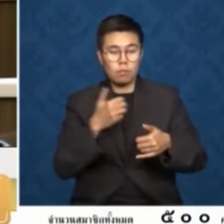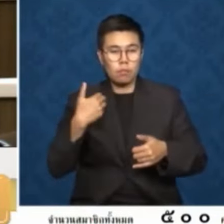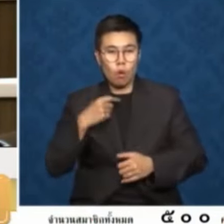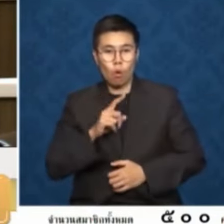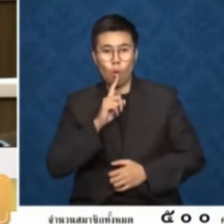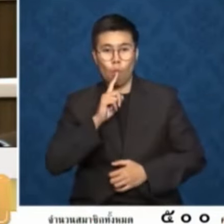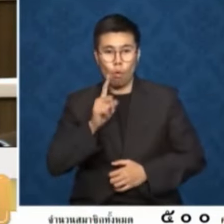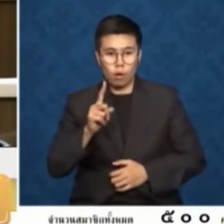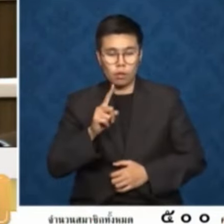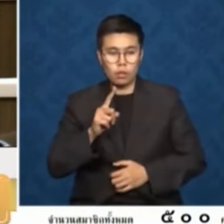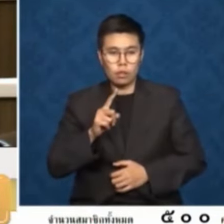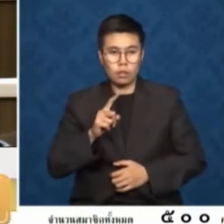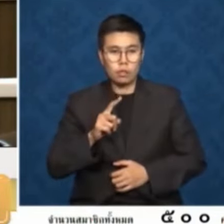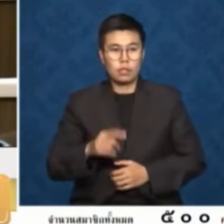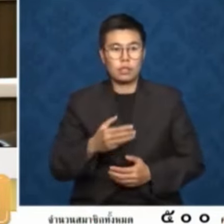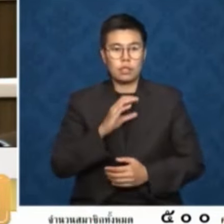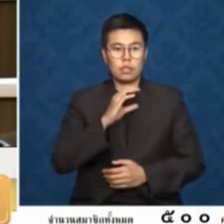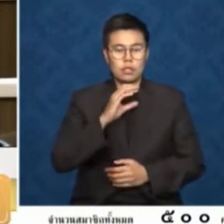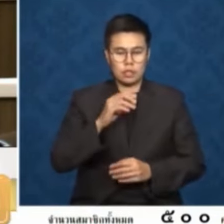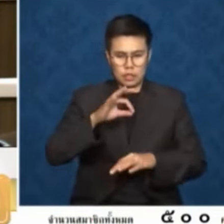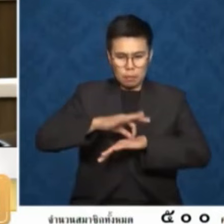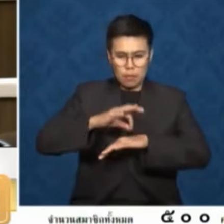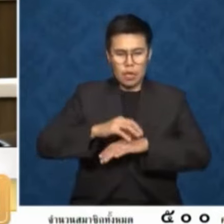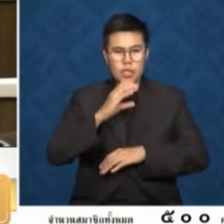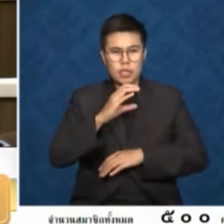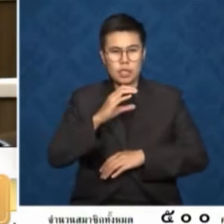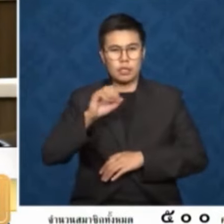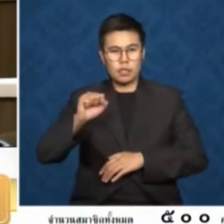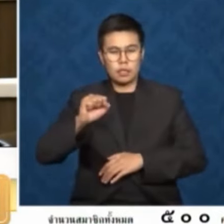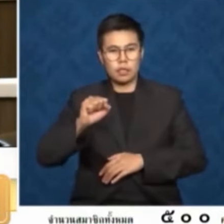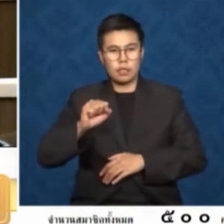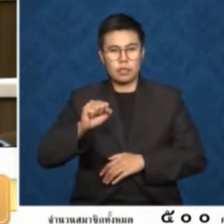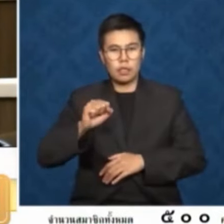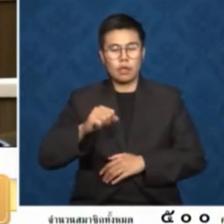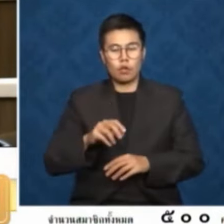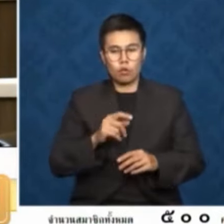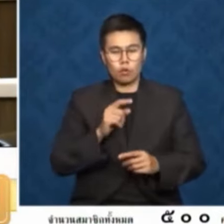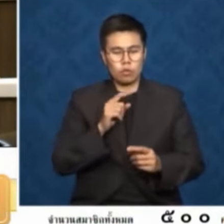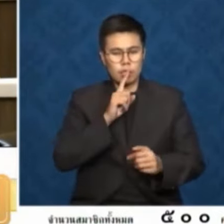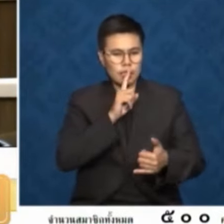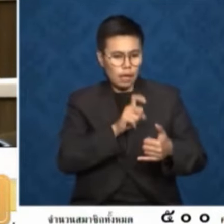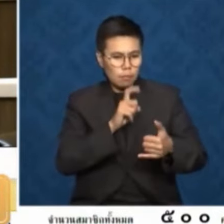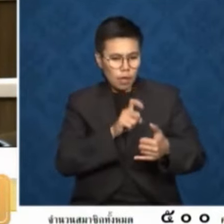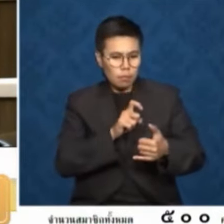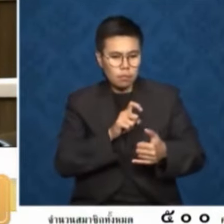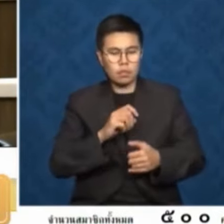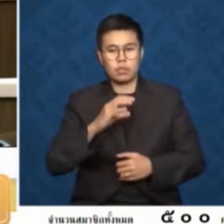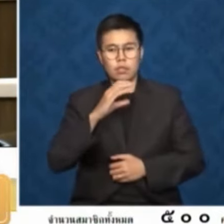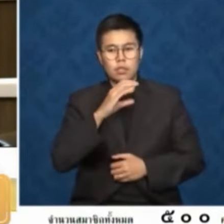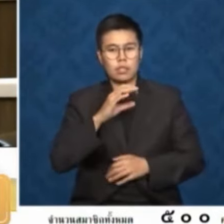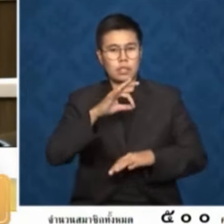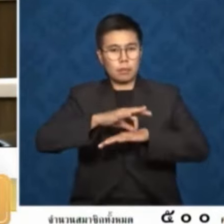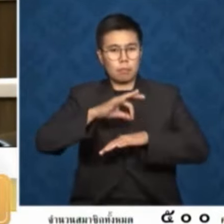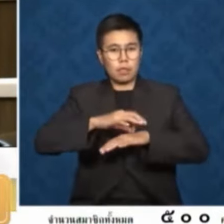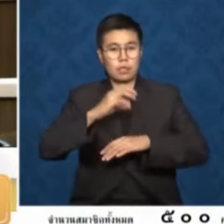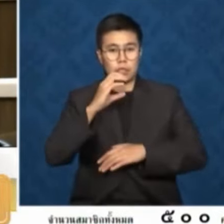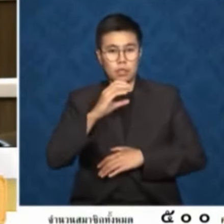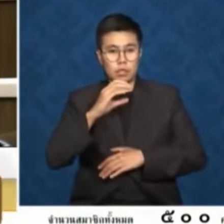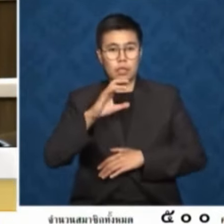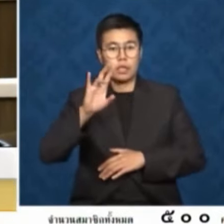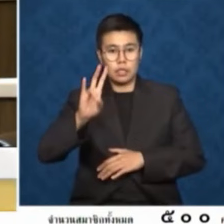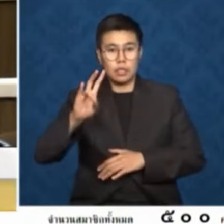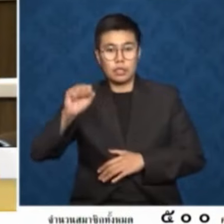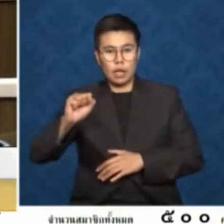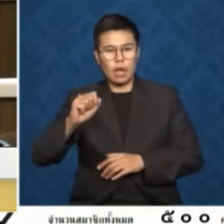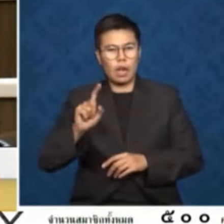า400,000-300,000ครับพอมาส่วนกลาง400,000-700,000ครับท่านครับมันอะไรมันเลวกว่ากัน